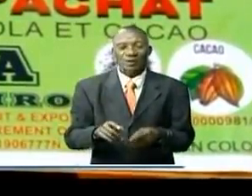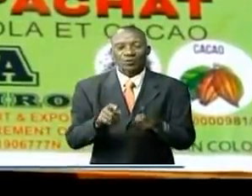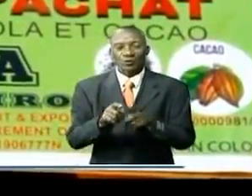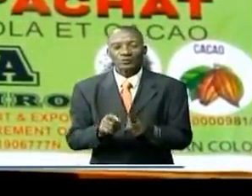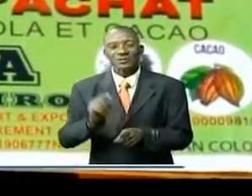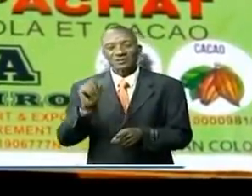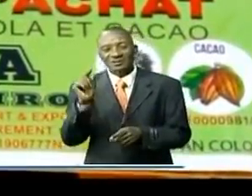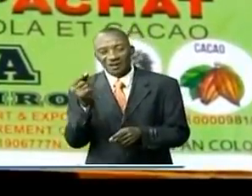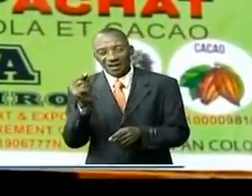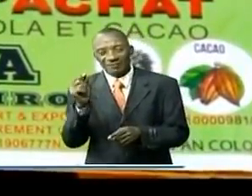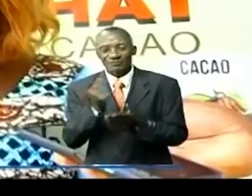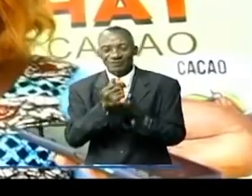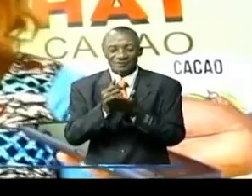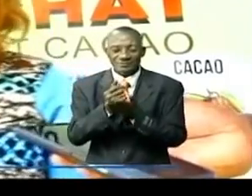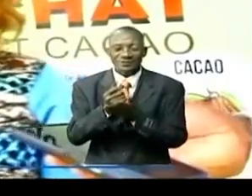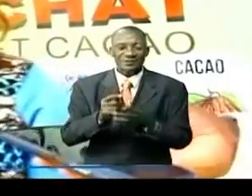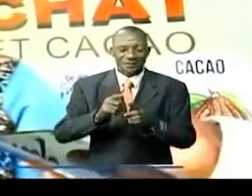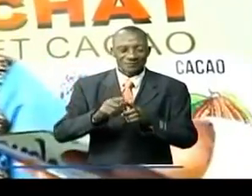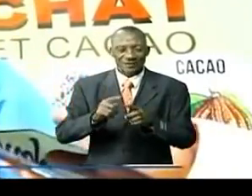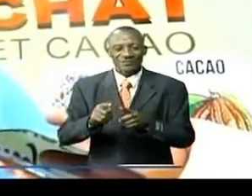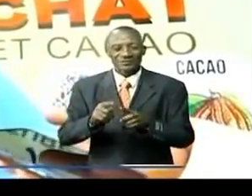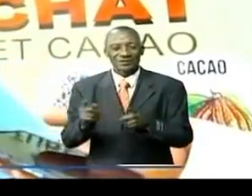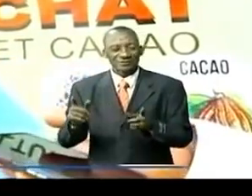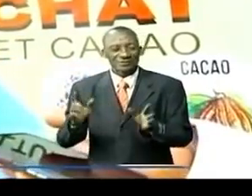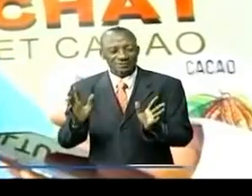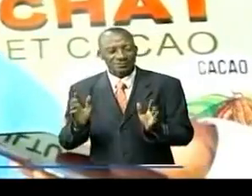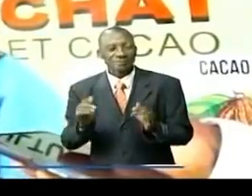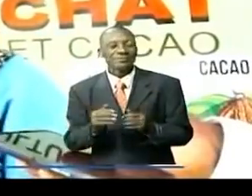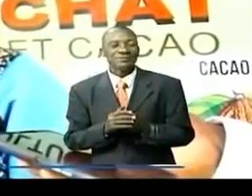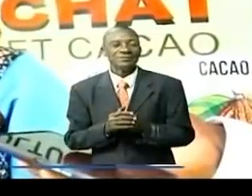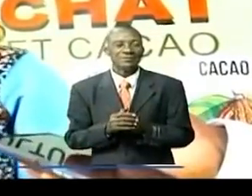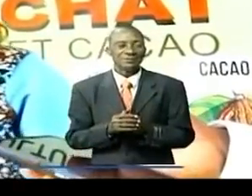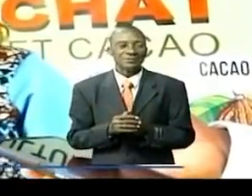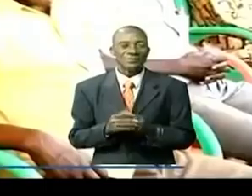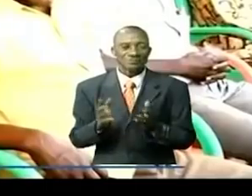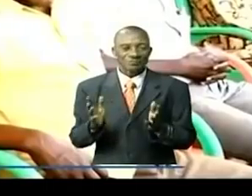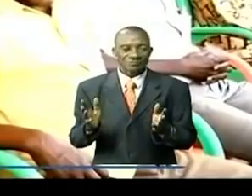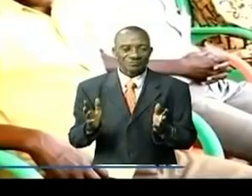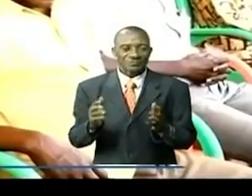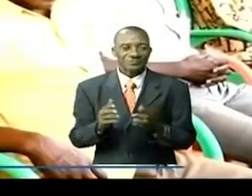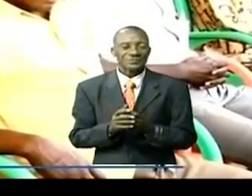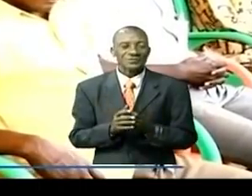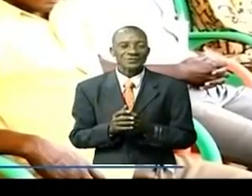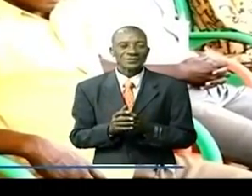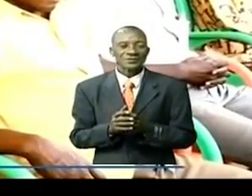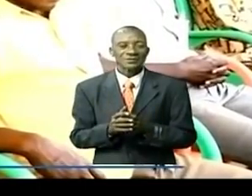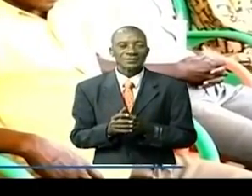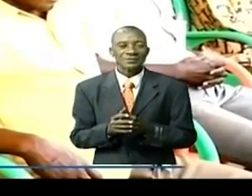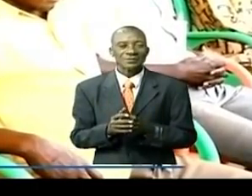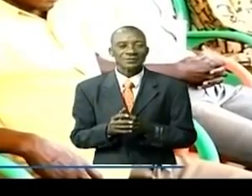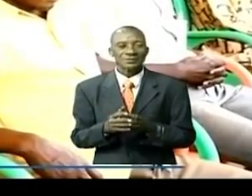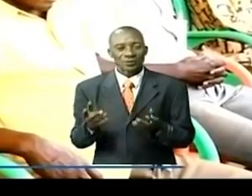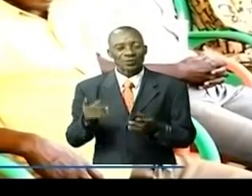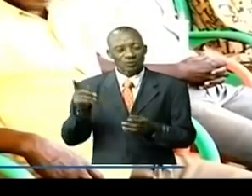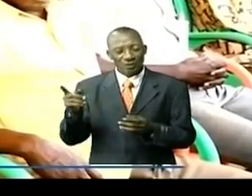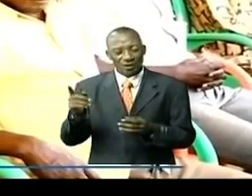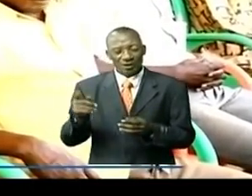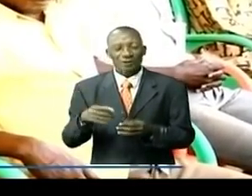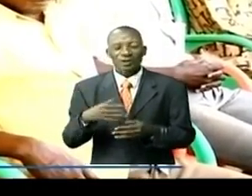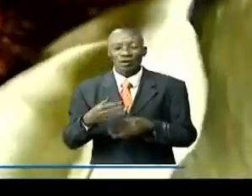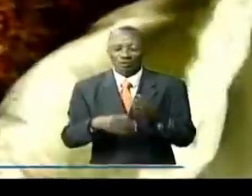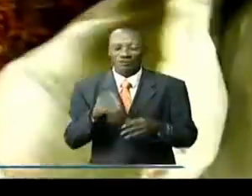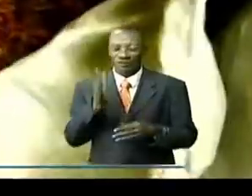et environ. À ce jour, une initiative de Mme Boniban Bianca Corine, directrice générale de ces établissements, qui